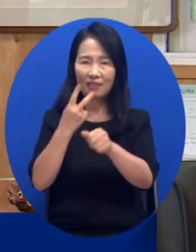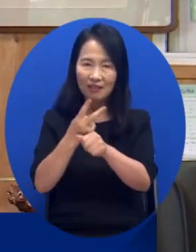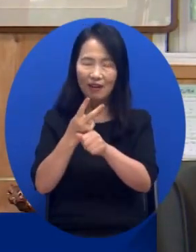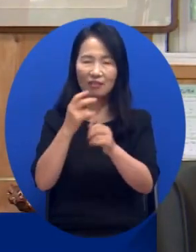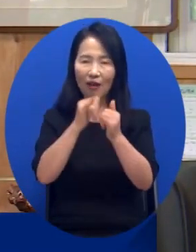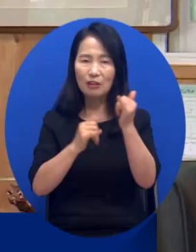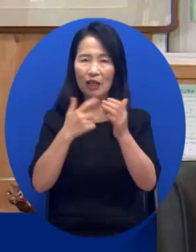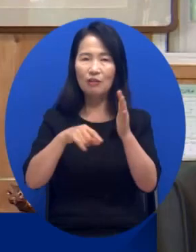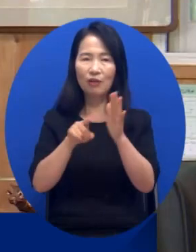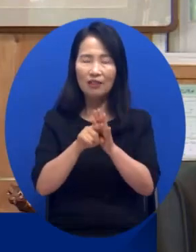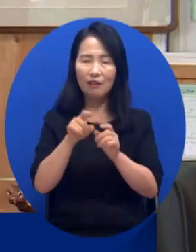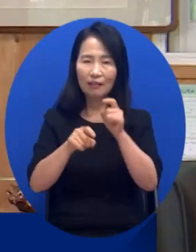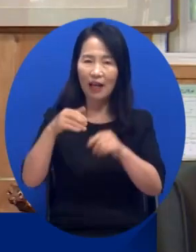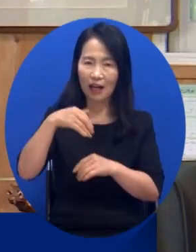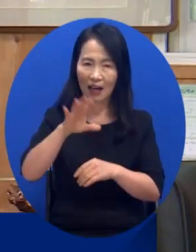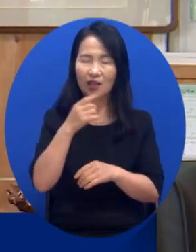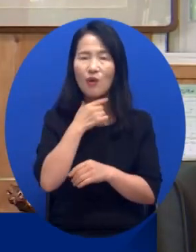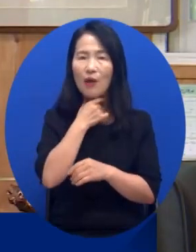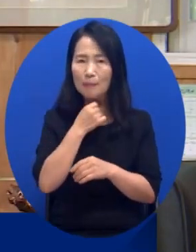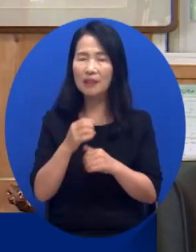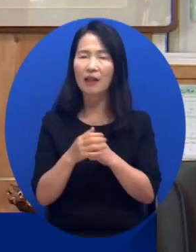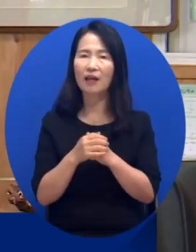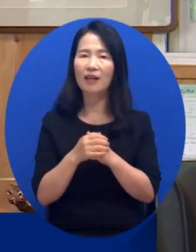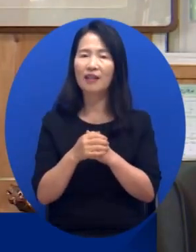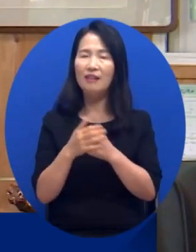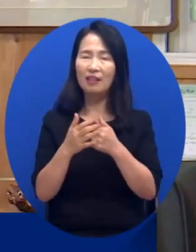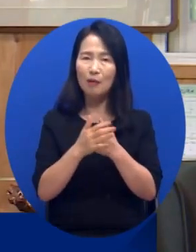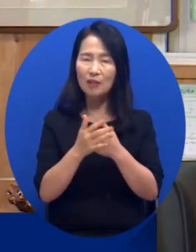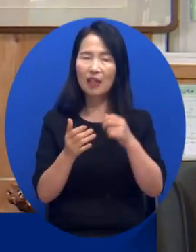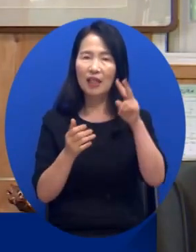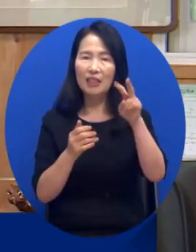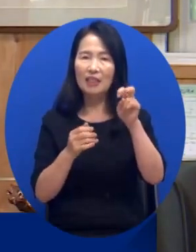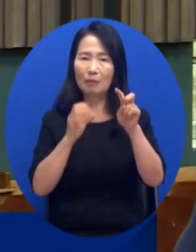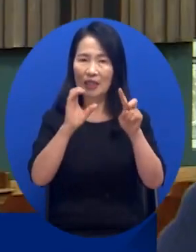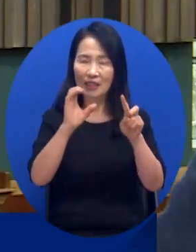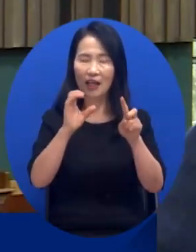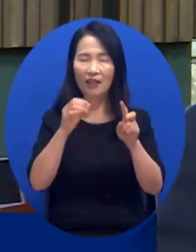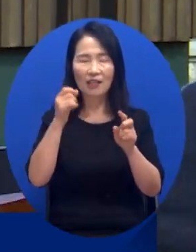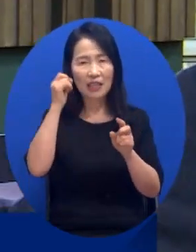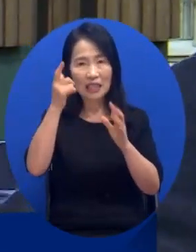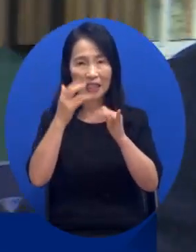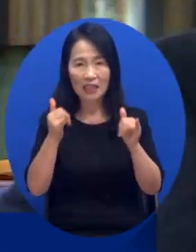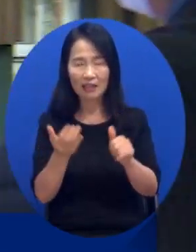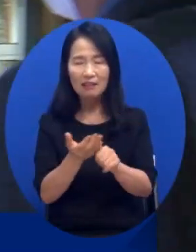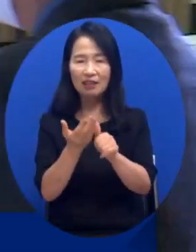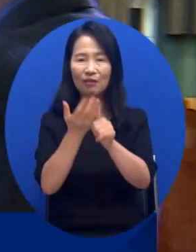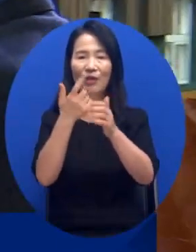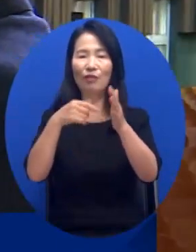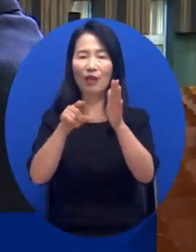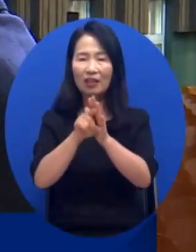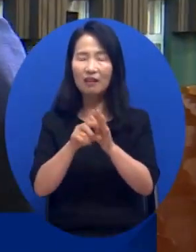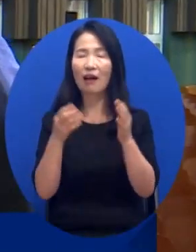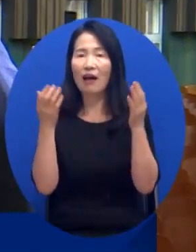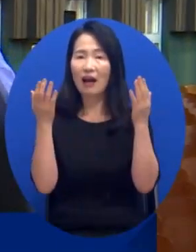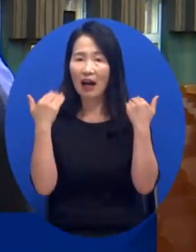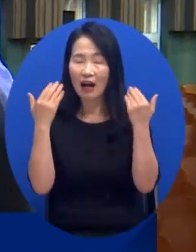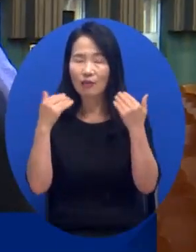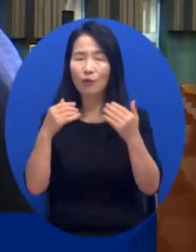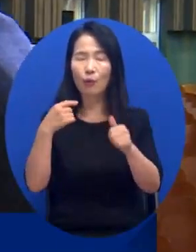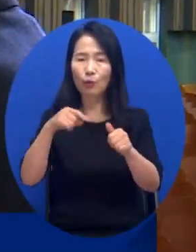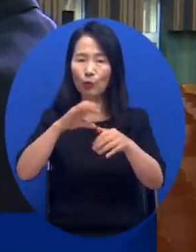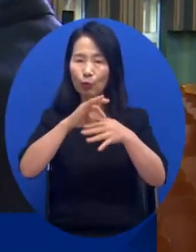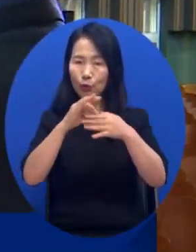나아가려고 하는데요. 그래서 21세기 인재를 키우기 위해서 학교의 전반적인 교육